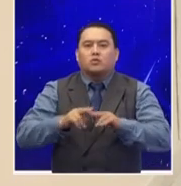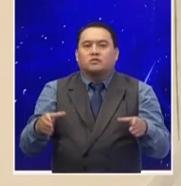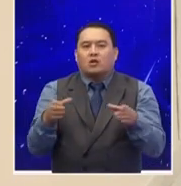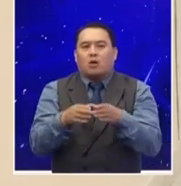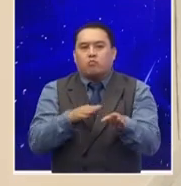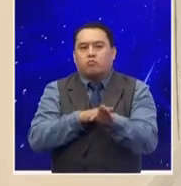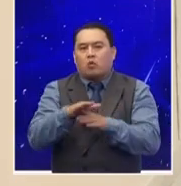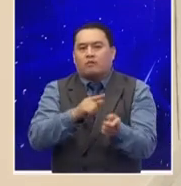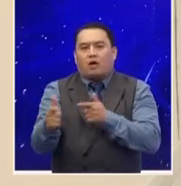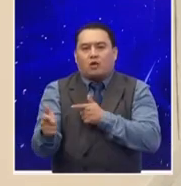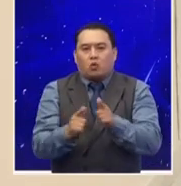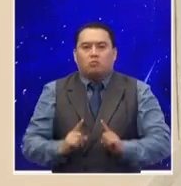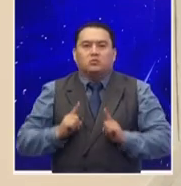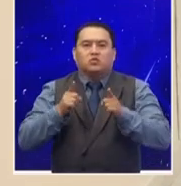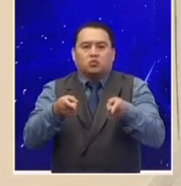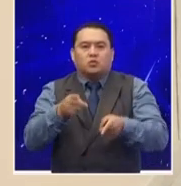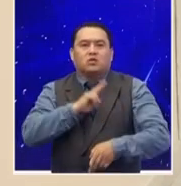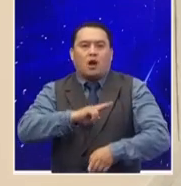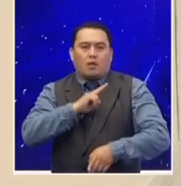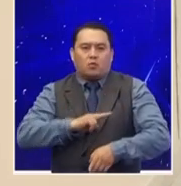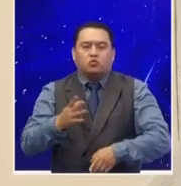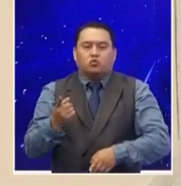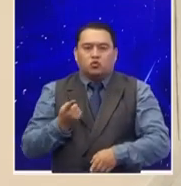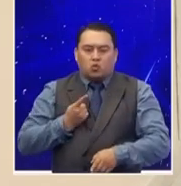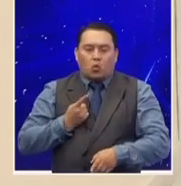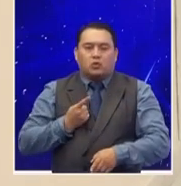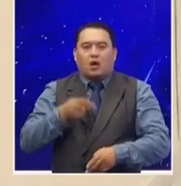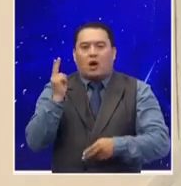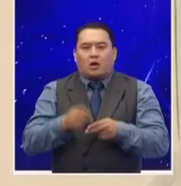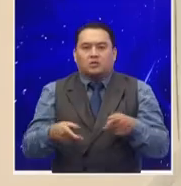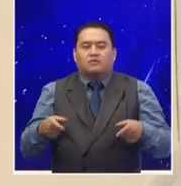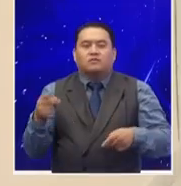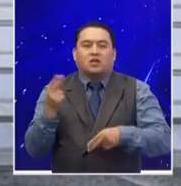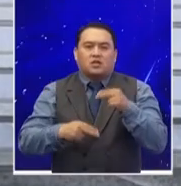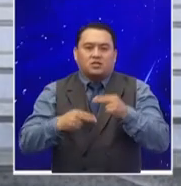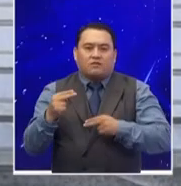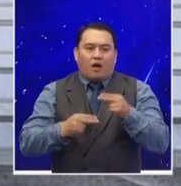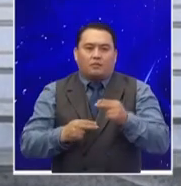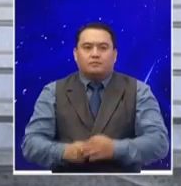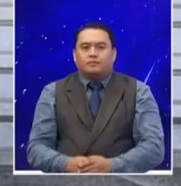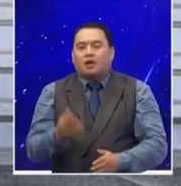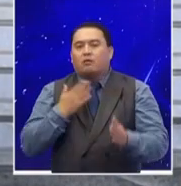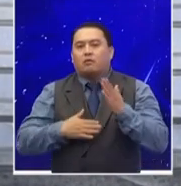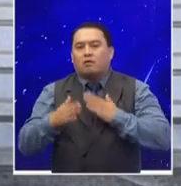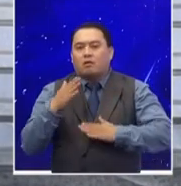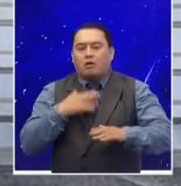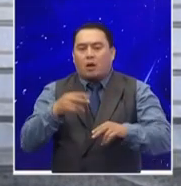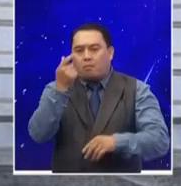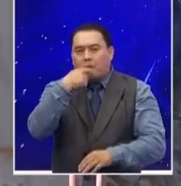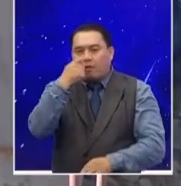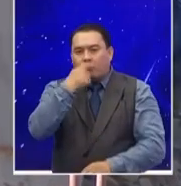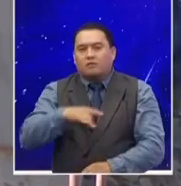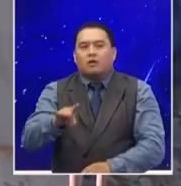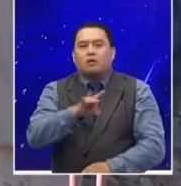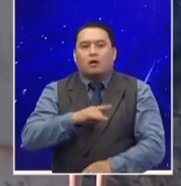состав полностью готов приступить к работе и с нетерпением ждет окончания строительства. Еще одной радостью для жителей Панфиловского